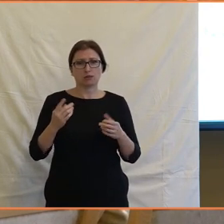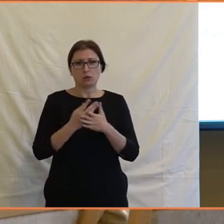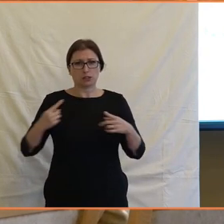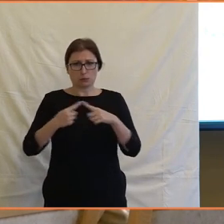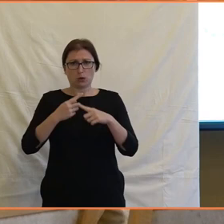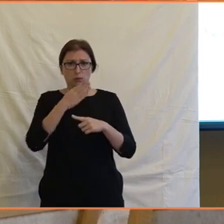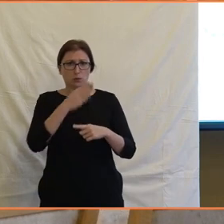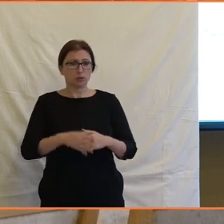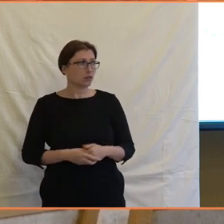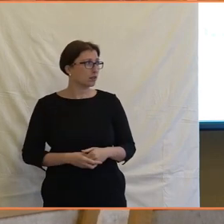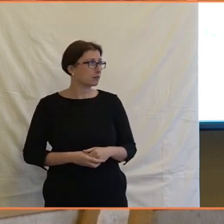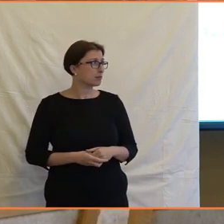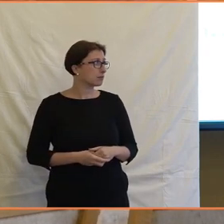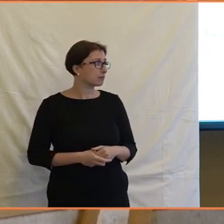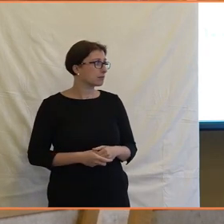No tak dobře, tak jo.